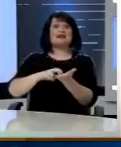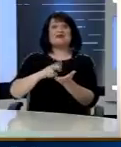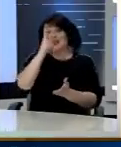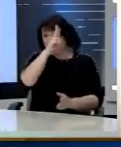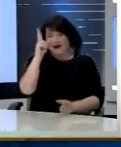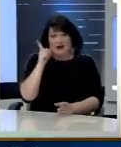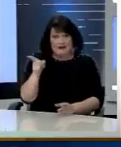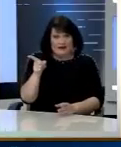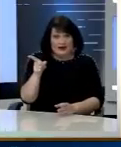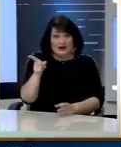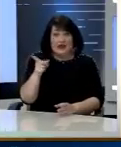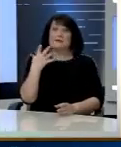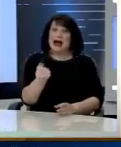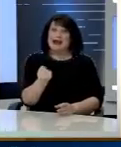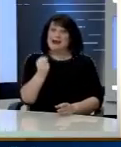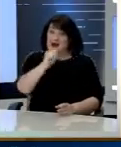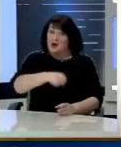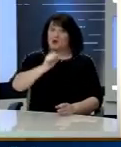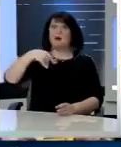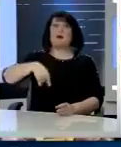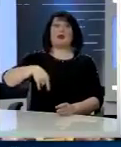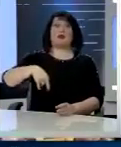Ριάντ, αν υπήρχε ή όχι Παπαδόπουλος.